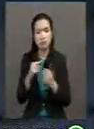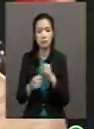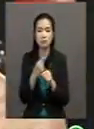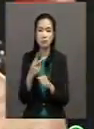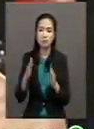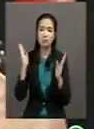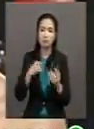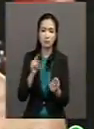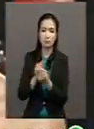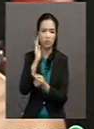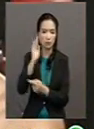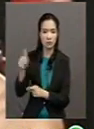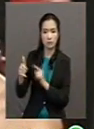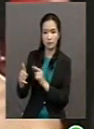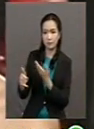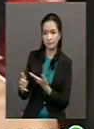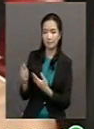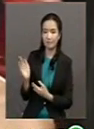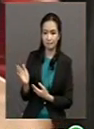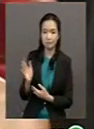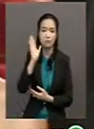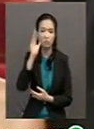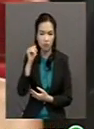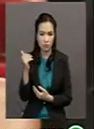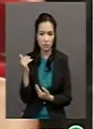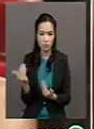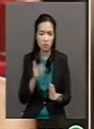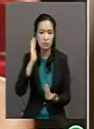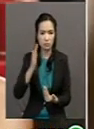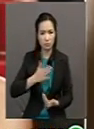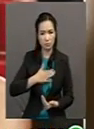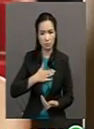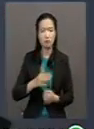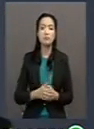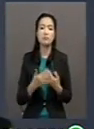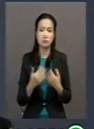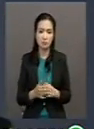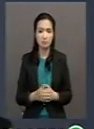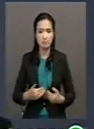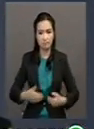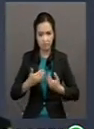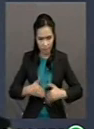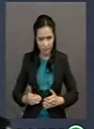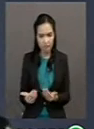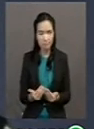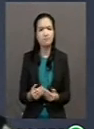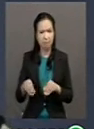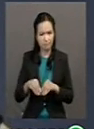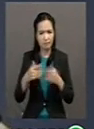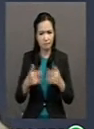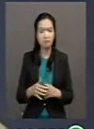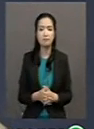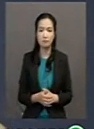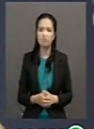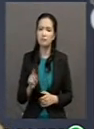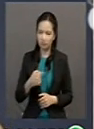ก่อนเธอได้พบกับชายคนนึงซึ่งได้กลายมาเป็นพ่อของลูกชายของทั้งคู่รวมถึงอีกหนึ่งชีวิตที่กำลังจะเกิดมาเขา